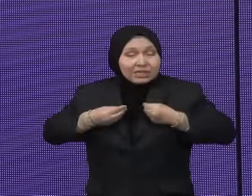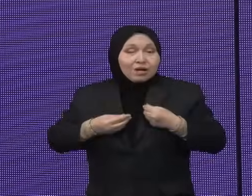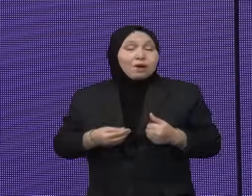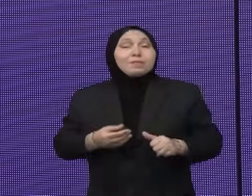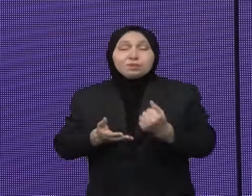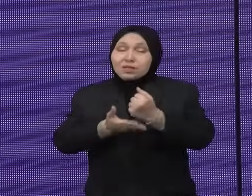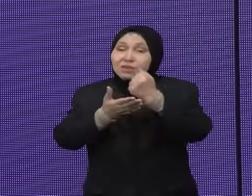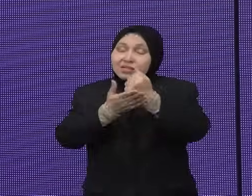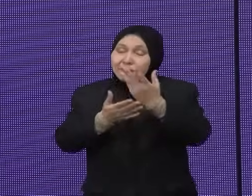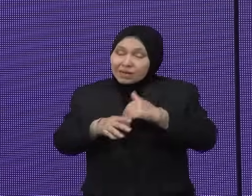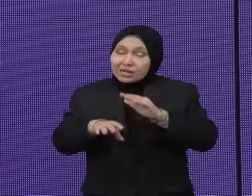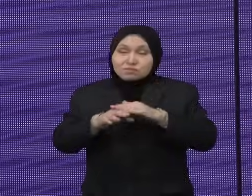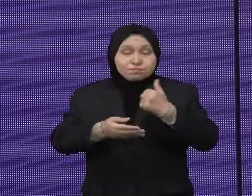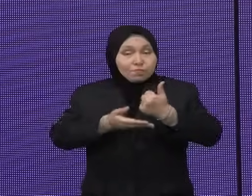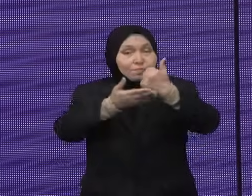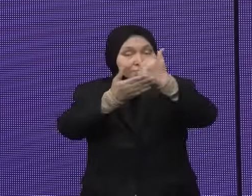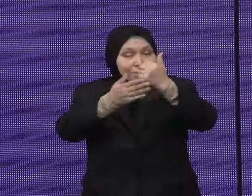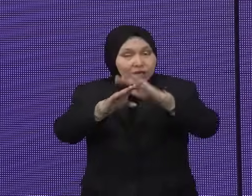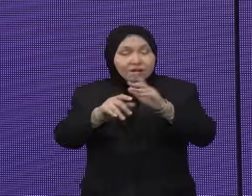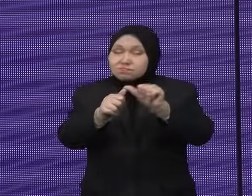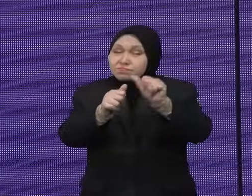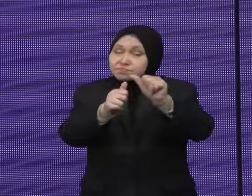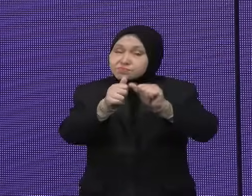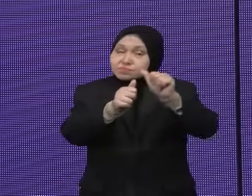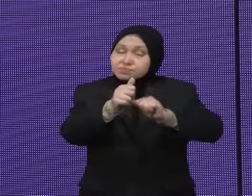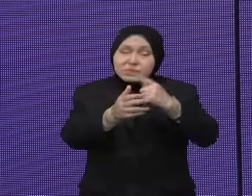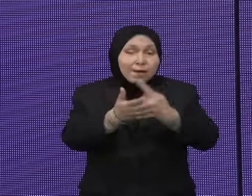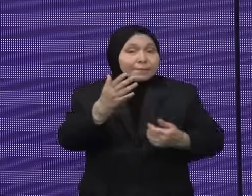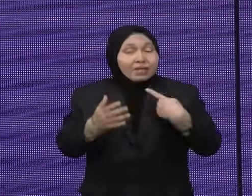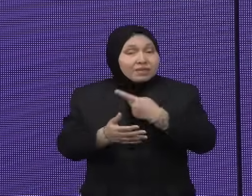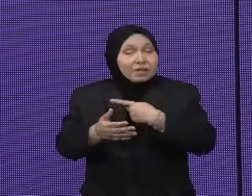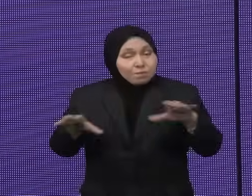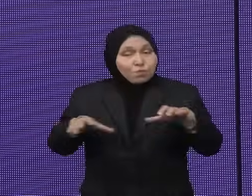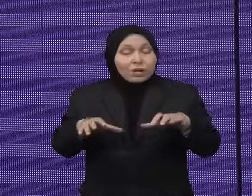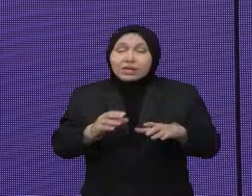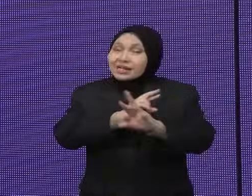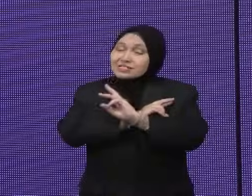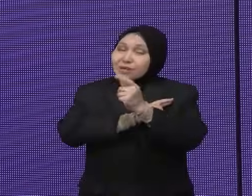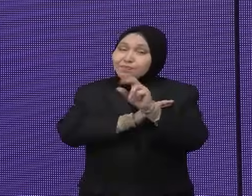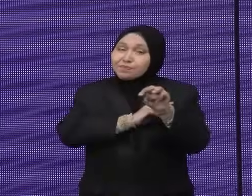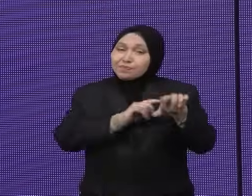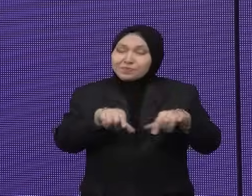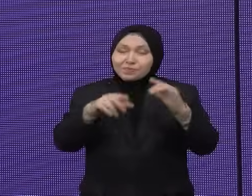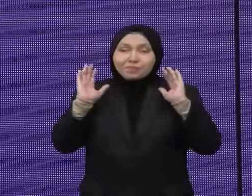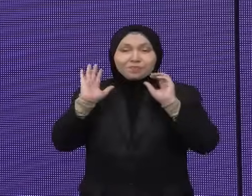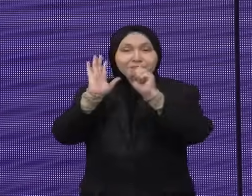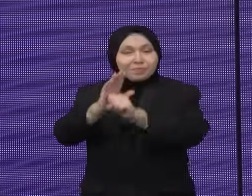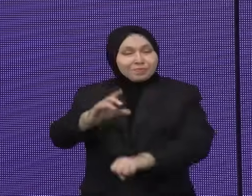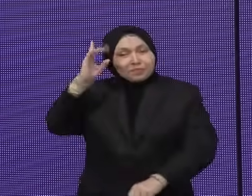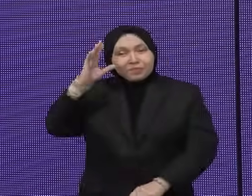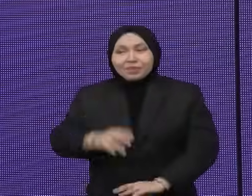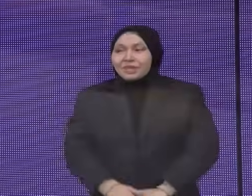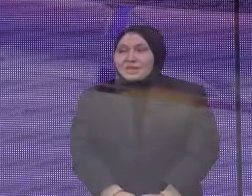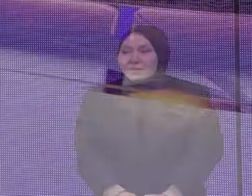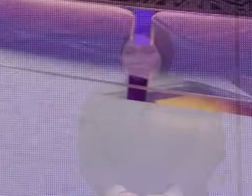dan Allah berikan kepada kita pertolongan dalam segenap apa yang kita laksanakan. Kita berehat sebentar, My Quran Time. Quran, Salat, Infaq.